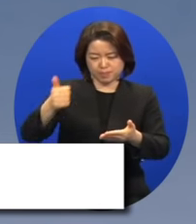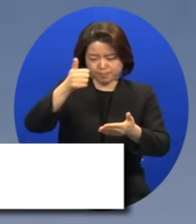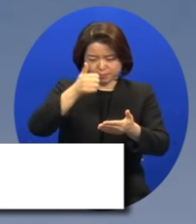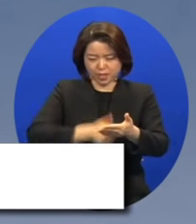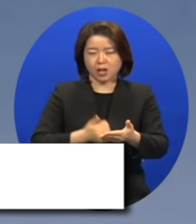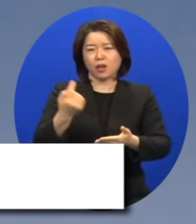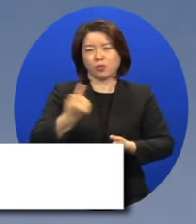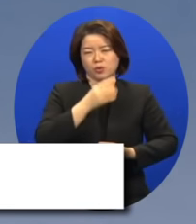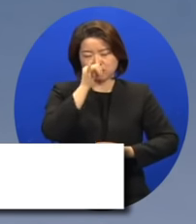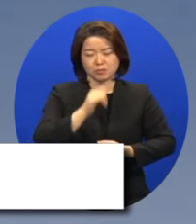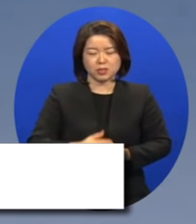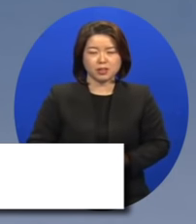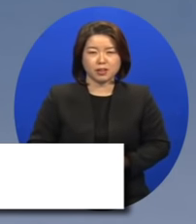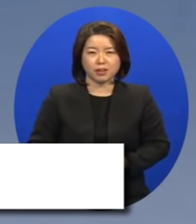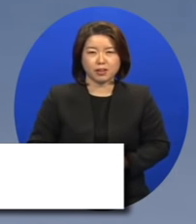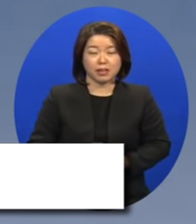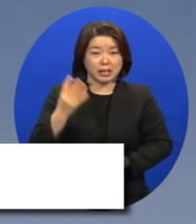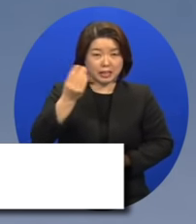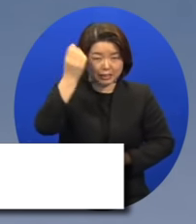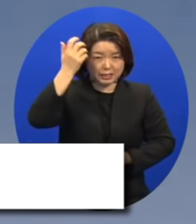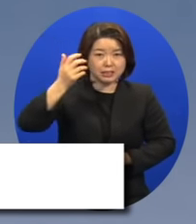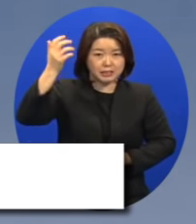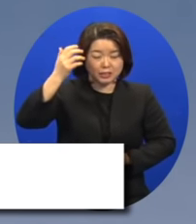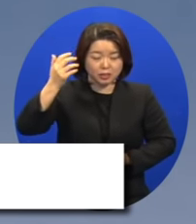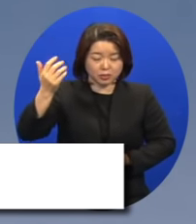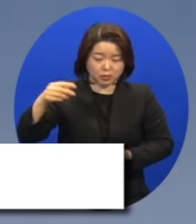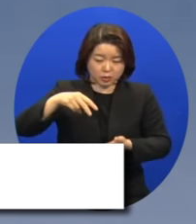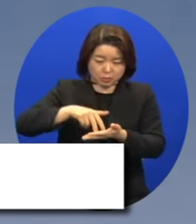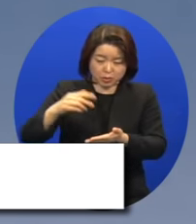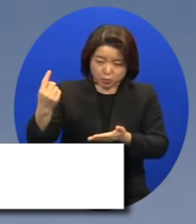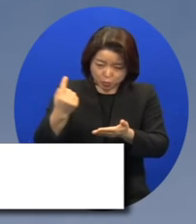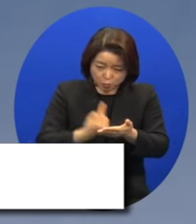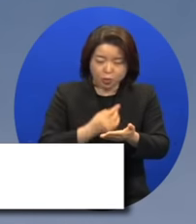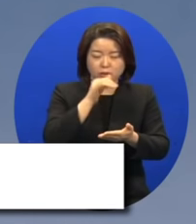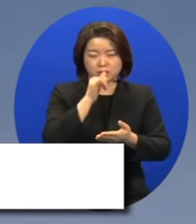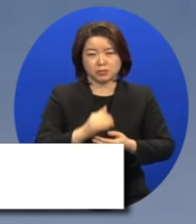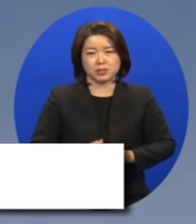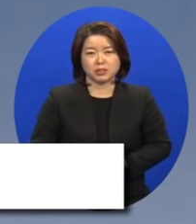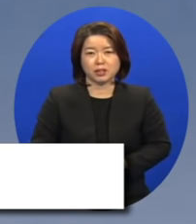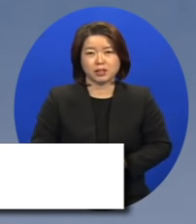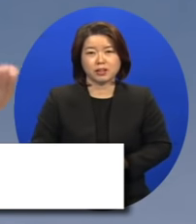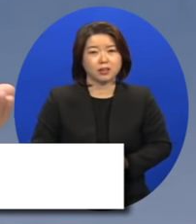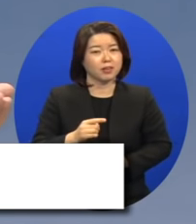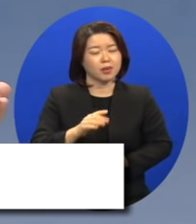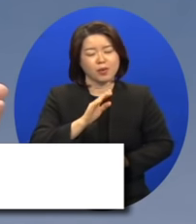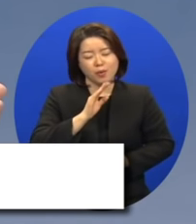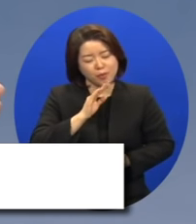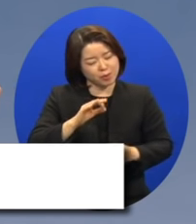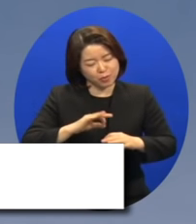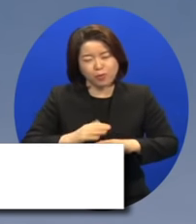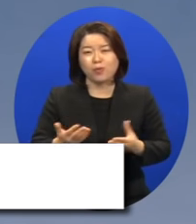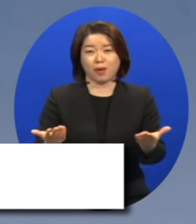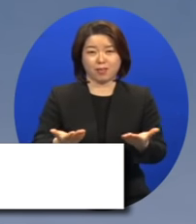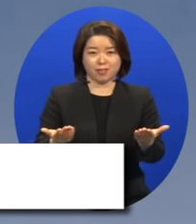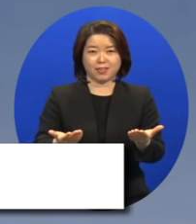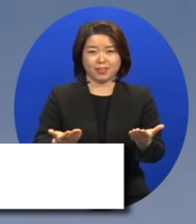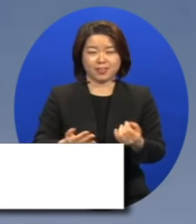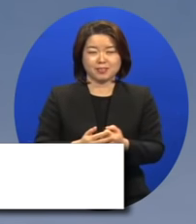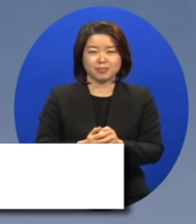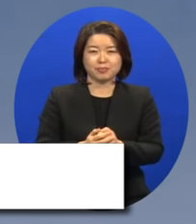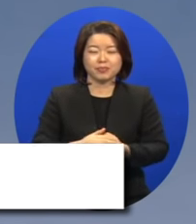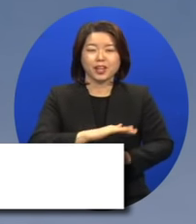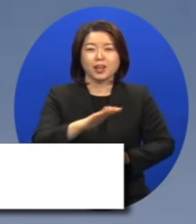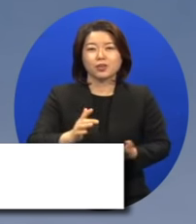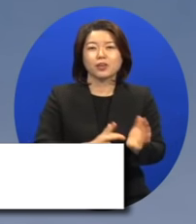과죄의노예가되지않도록우리안에오셨습니다.그분은성령을통해우리안에오셨습니다 .이건정말놀라운 일이에요.